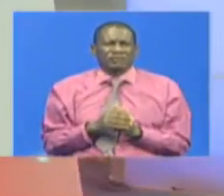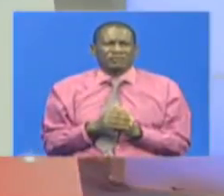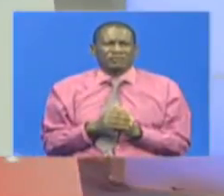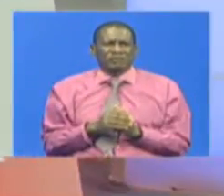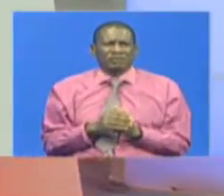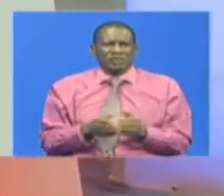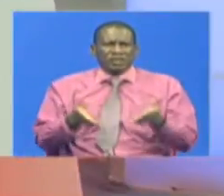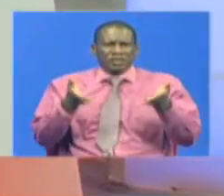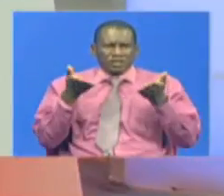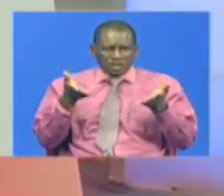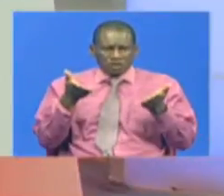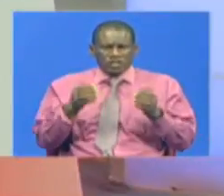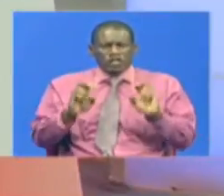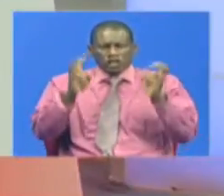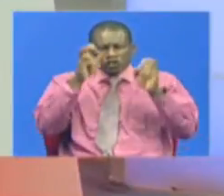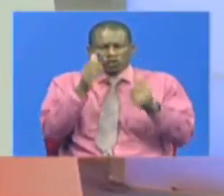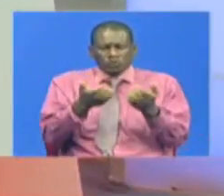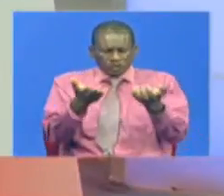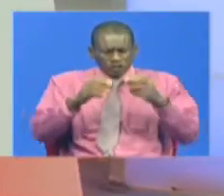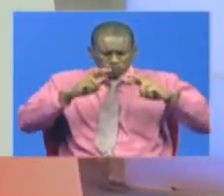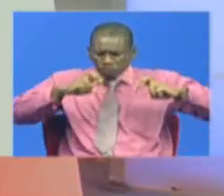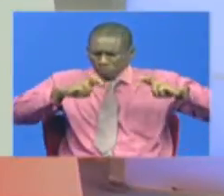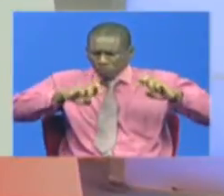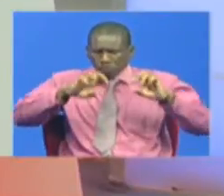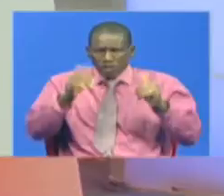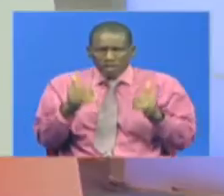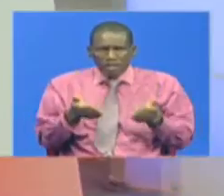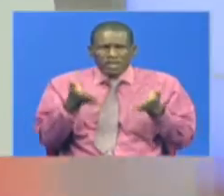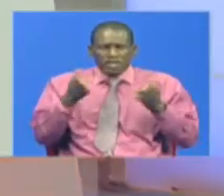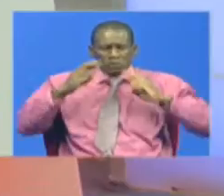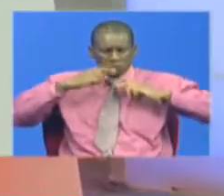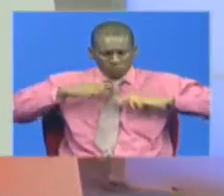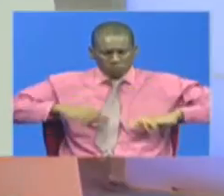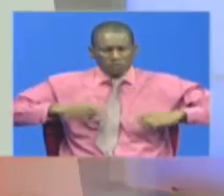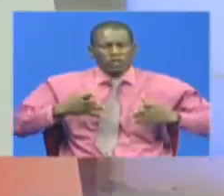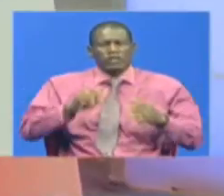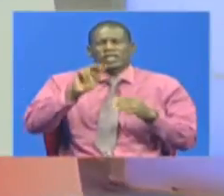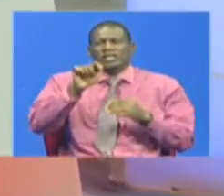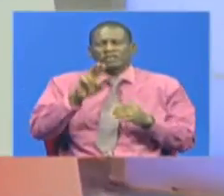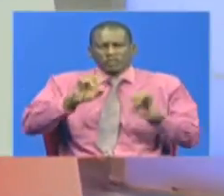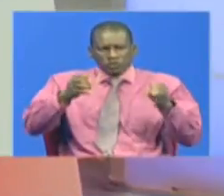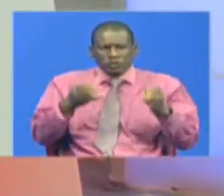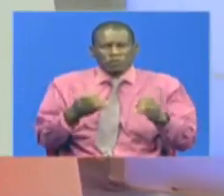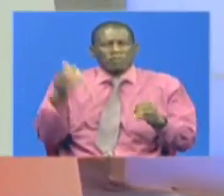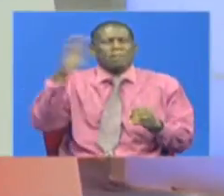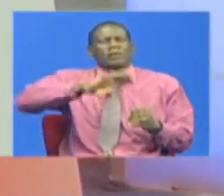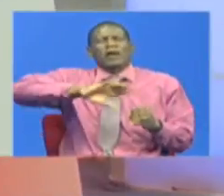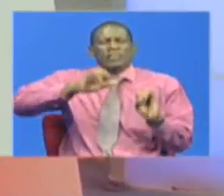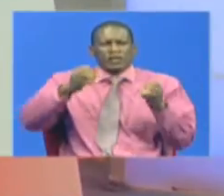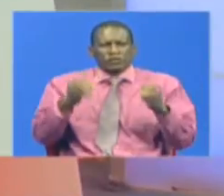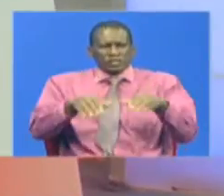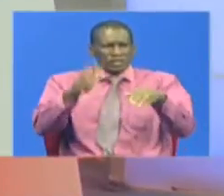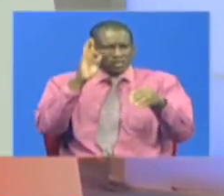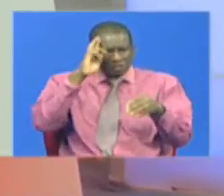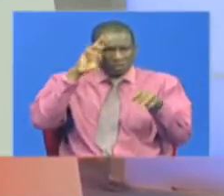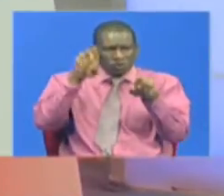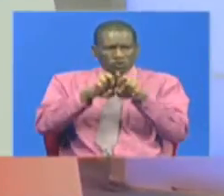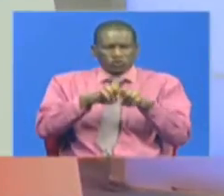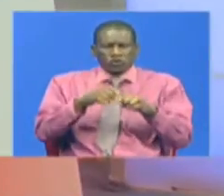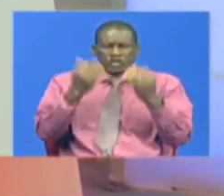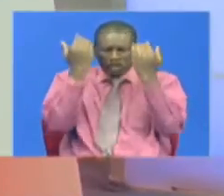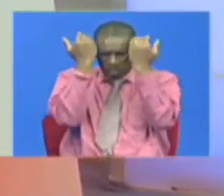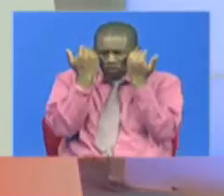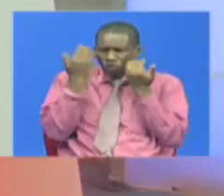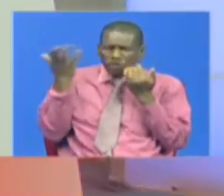Na hakika ni swala ambalo linahitaji kuchunguzwa kabisa. Na mtazamaji, tunaenda mapumzikoni katika NTV jioni, tunarejea na mengi. Kumbuka pia tungali kule mahakamani